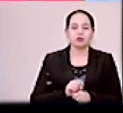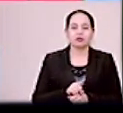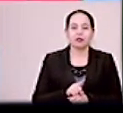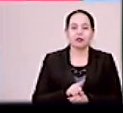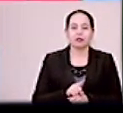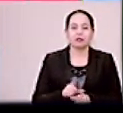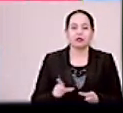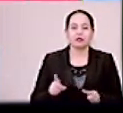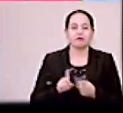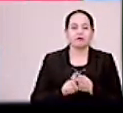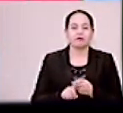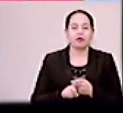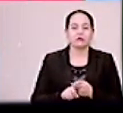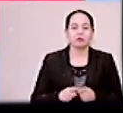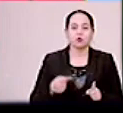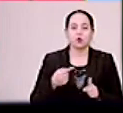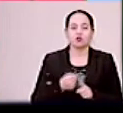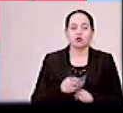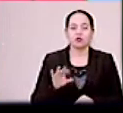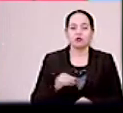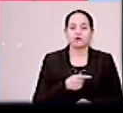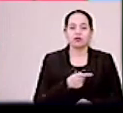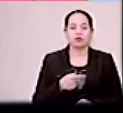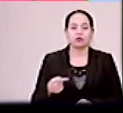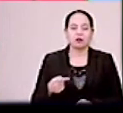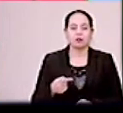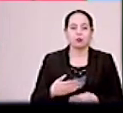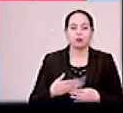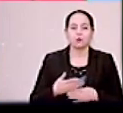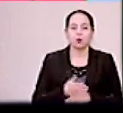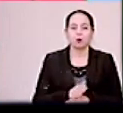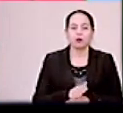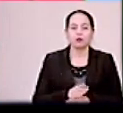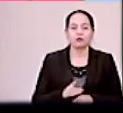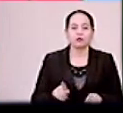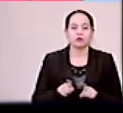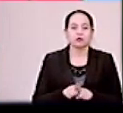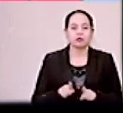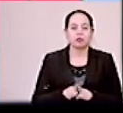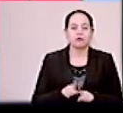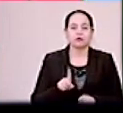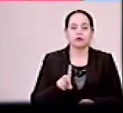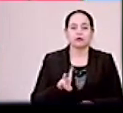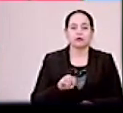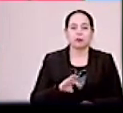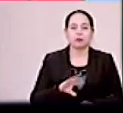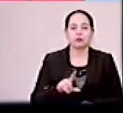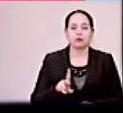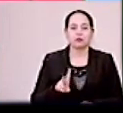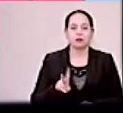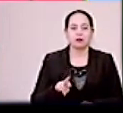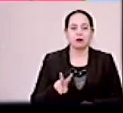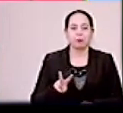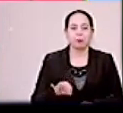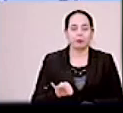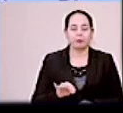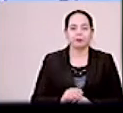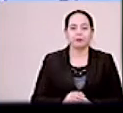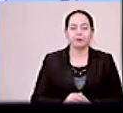заданий, связанных с сложением и вычитанием дробей с одинаковыми знаменателями.